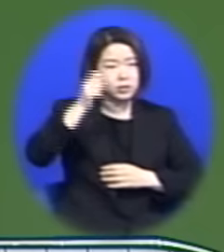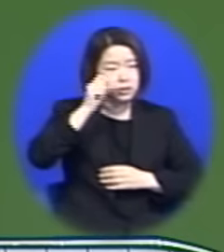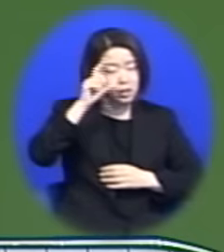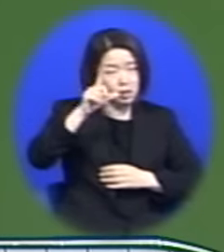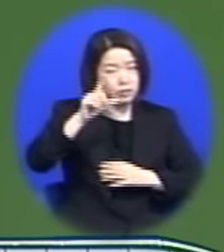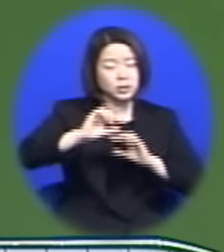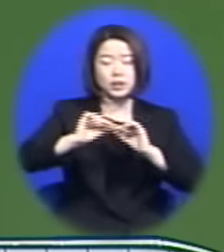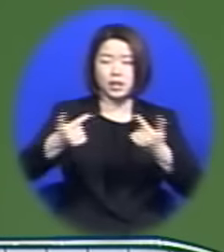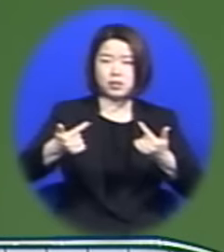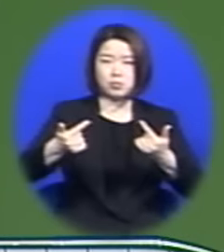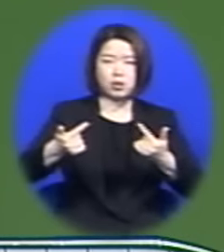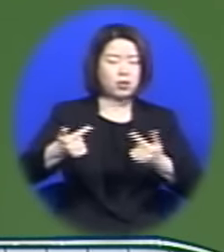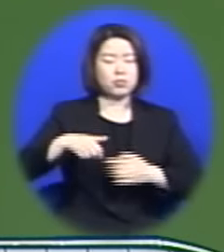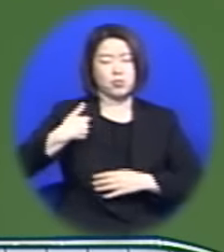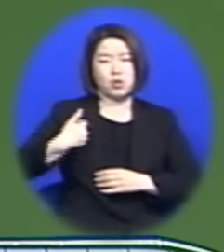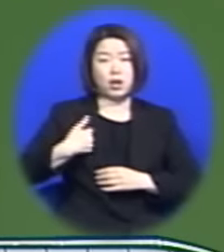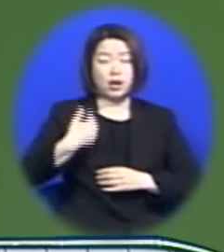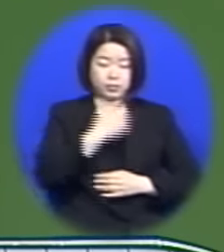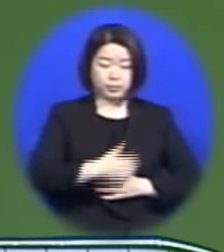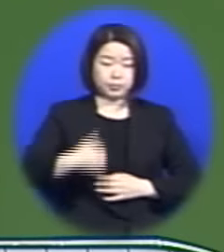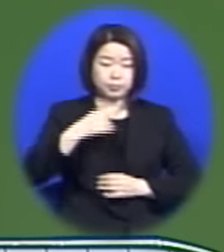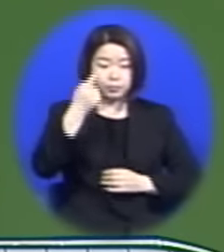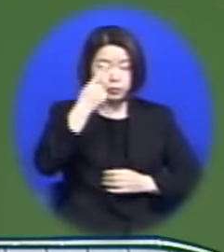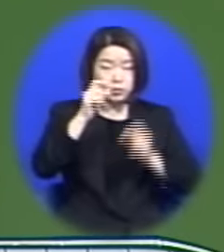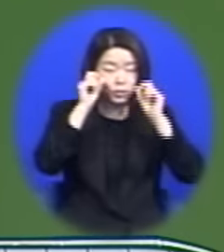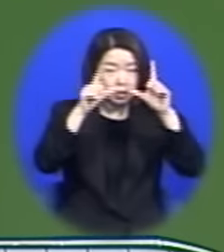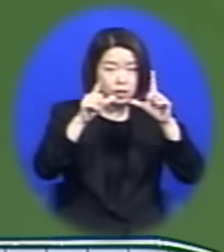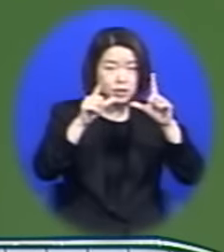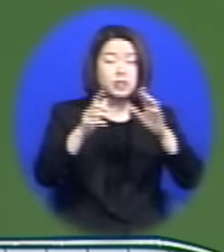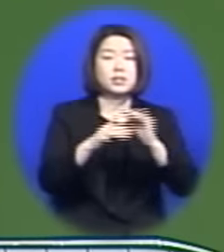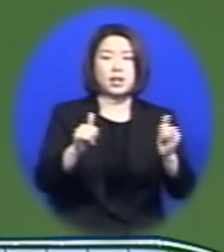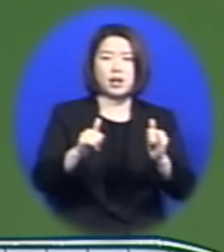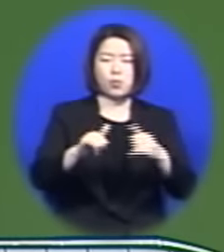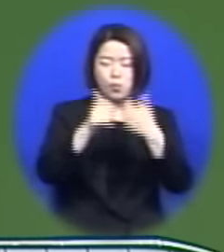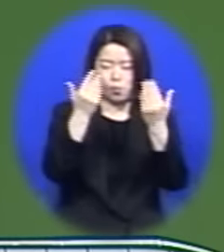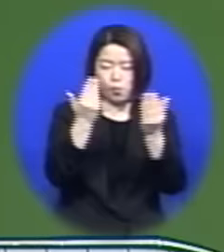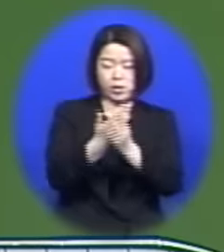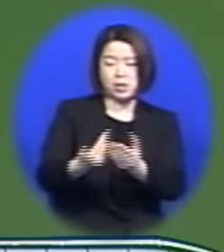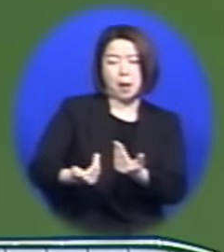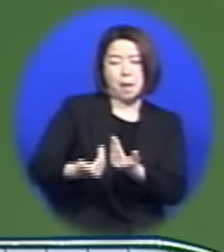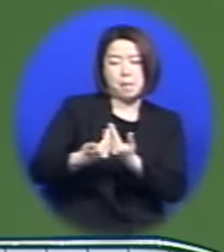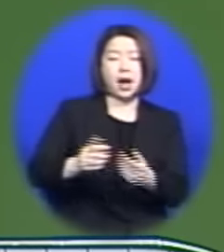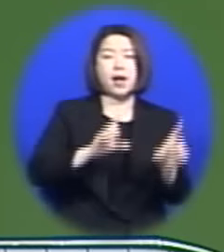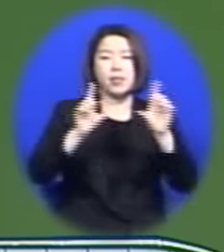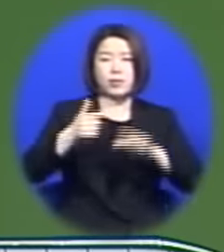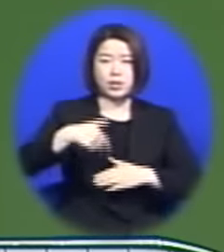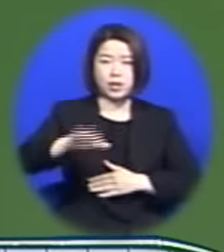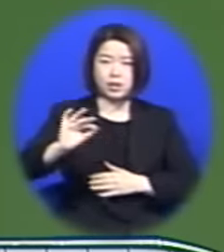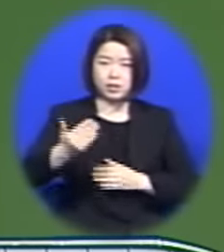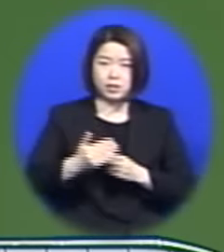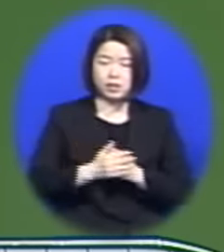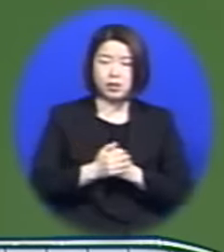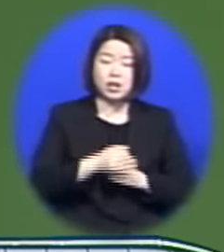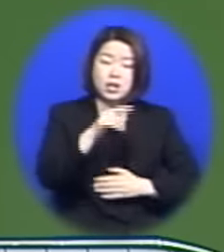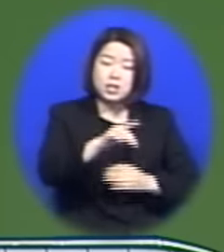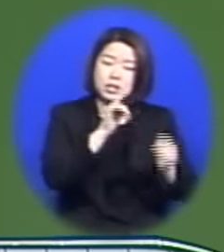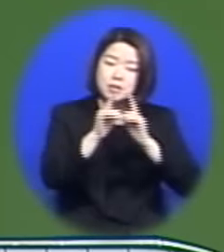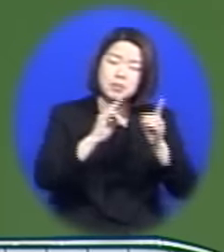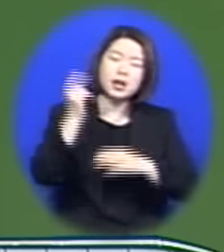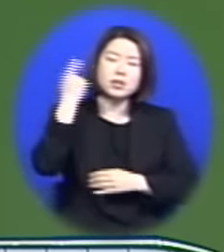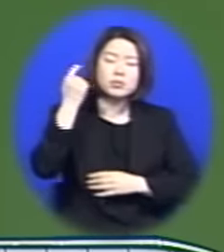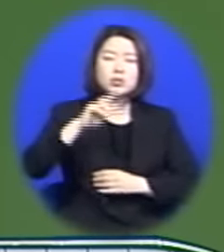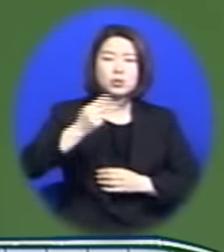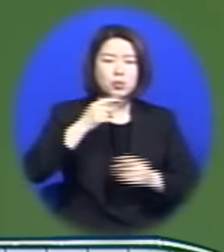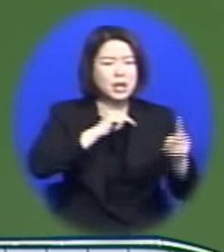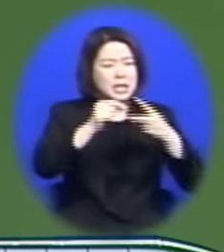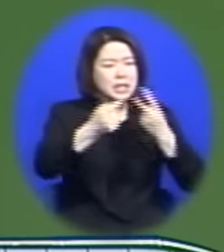없어요 육신의 눈만 뜬 사람은 완전히 반대로 사는 것입니다 오늘이 시간에도이 말씀을 들어도 이해가 안